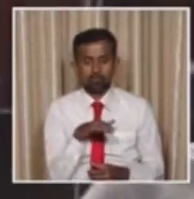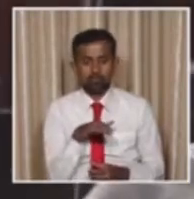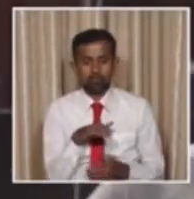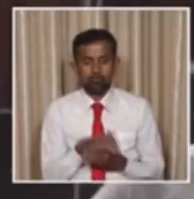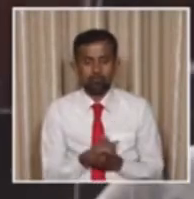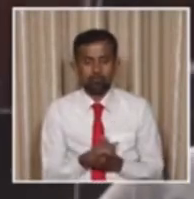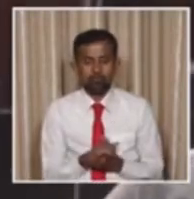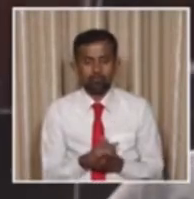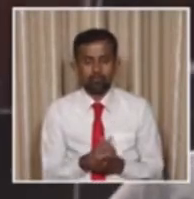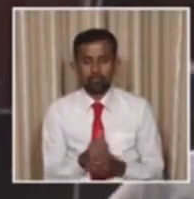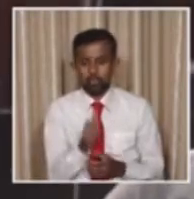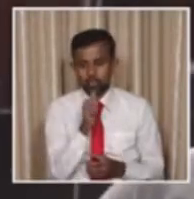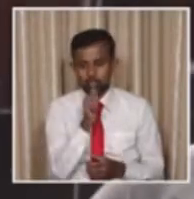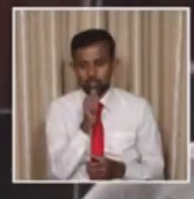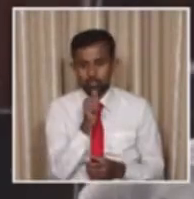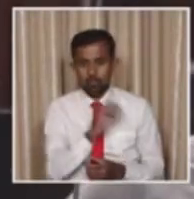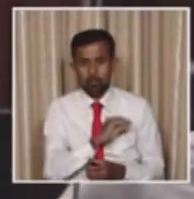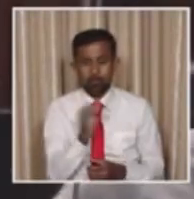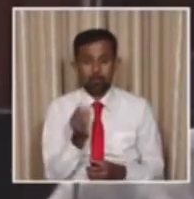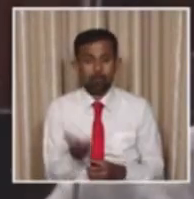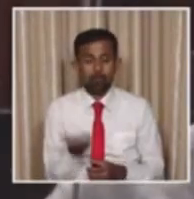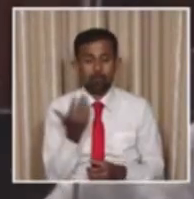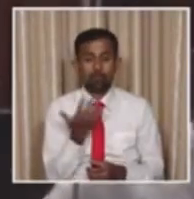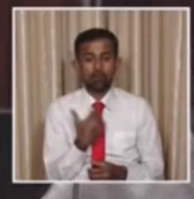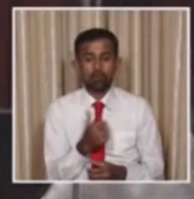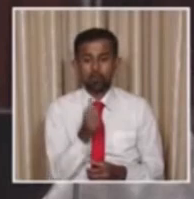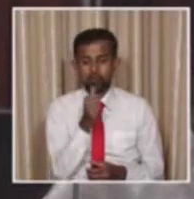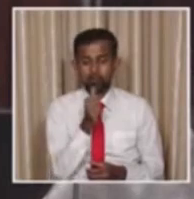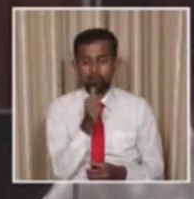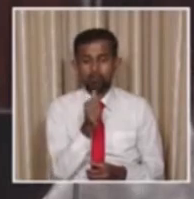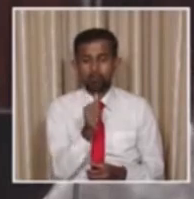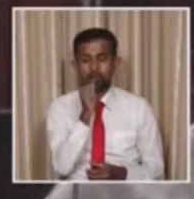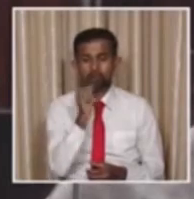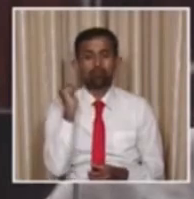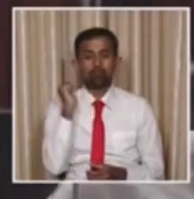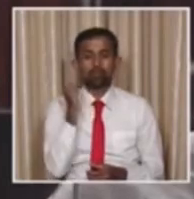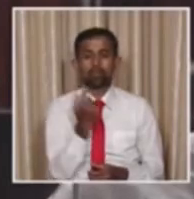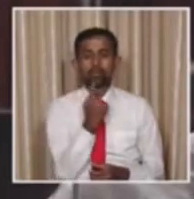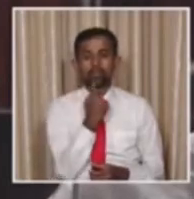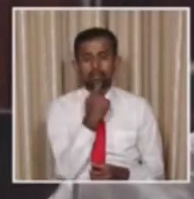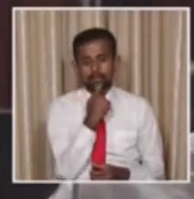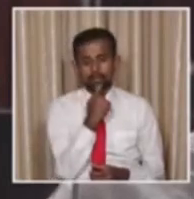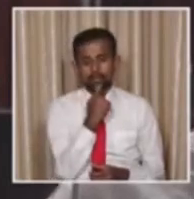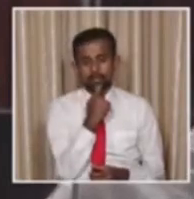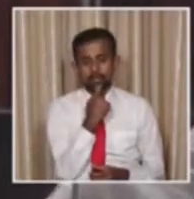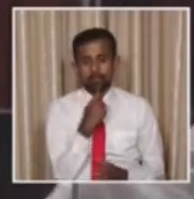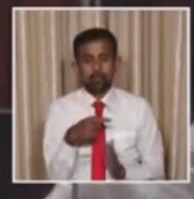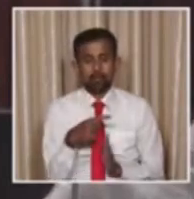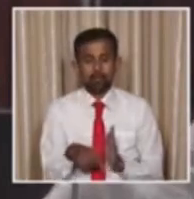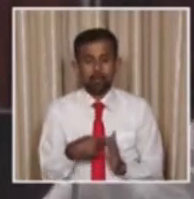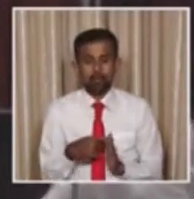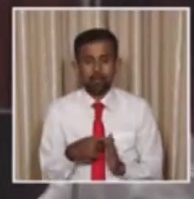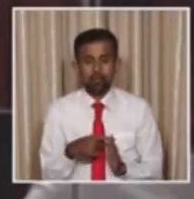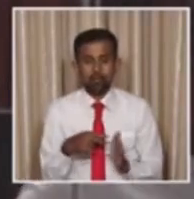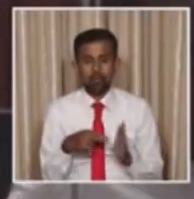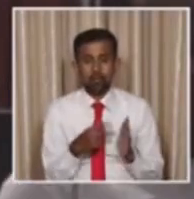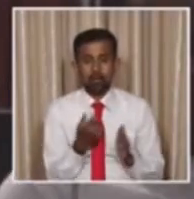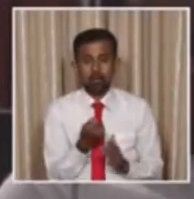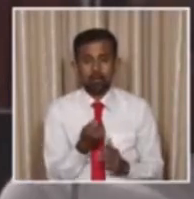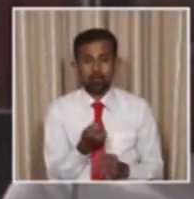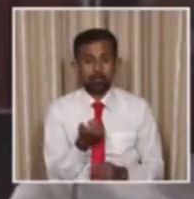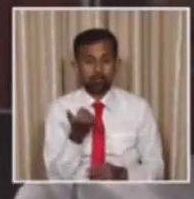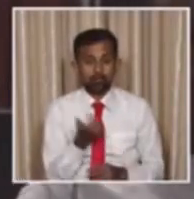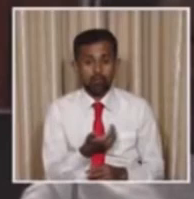தேநீர் காணப்படுகிறது. இலங்கையின் பொருளாதாரத்திலே தேயிலை கணிசமான ஒரு பங்களிப்பை செய்கிறது. குறிப்பாக எமது நாட்டின் மொத்த தேசிய